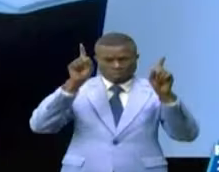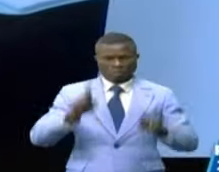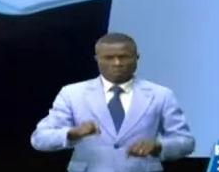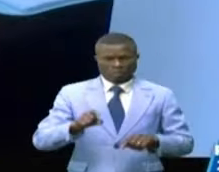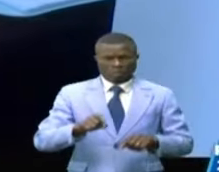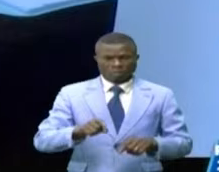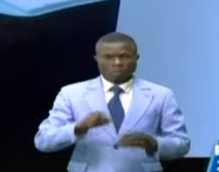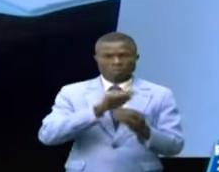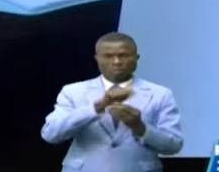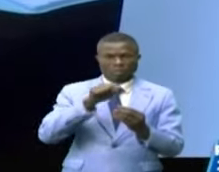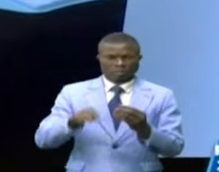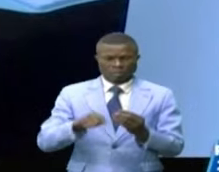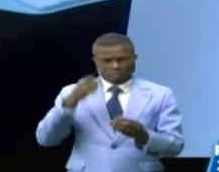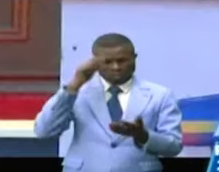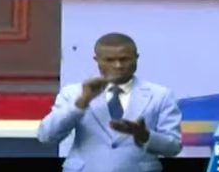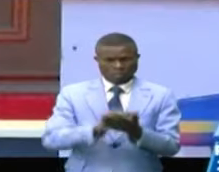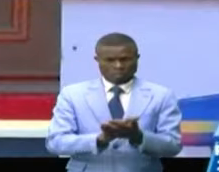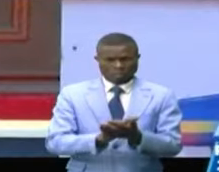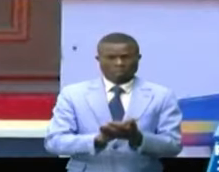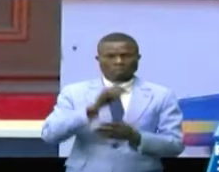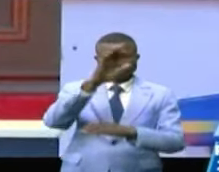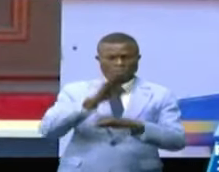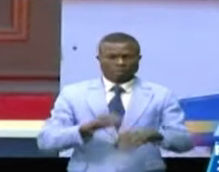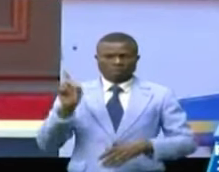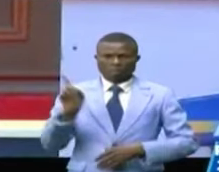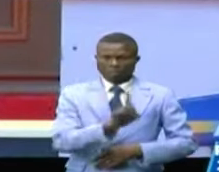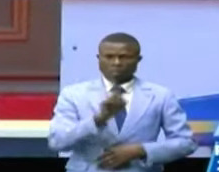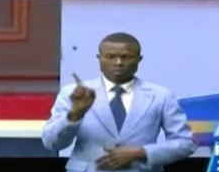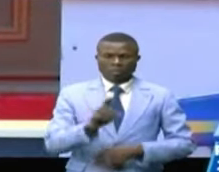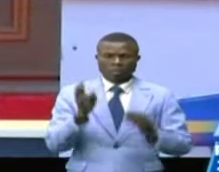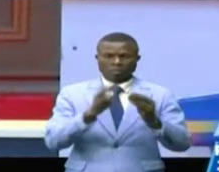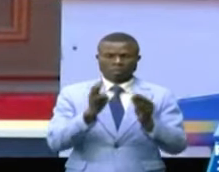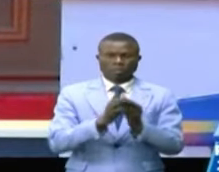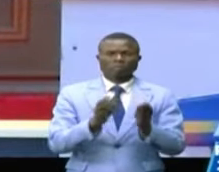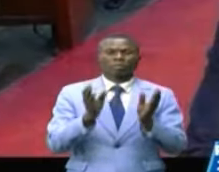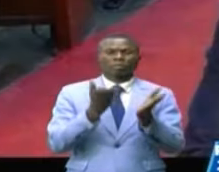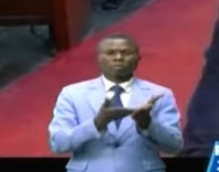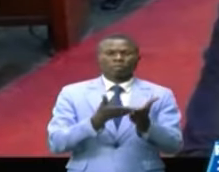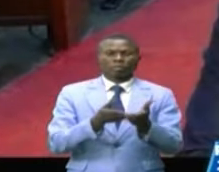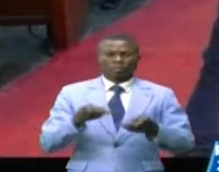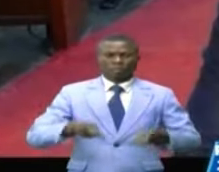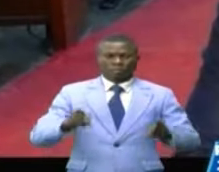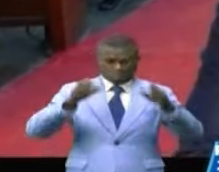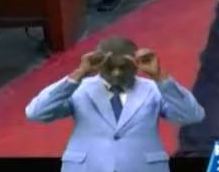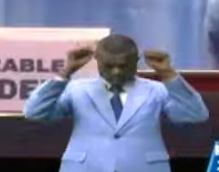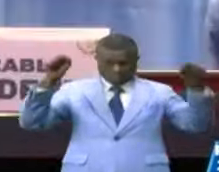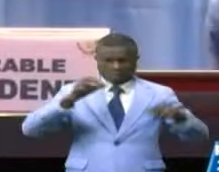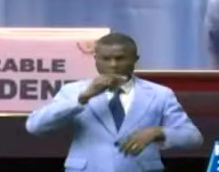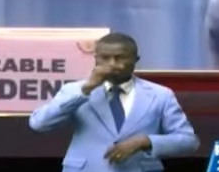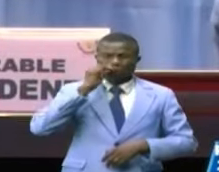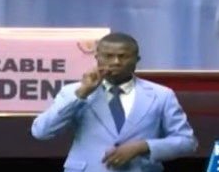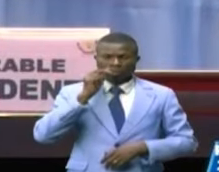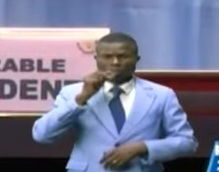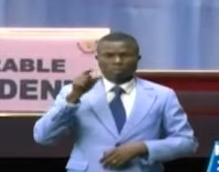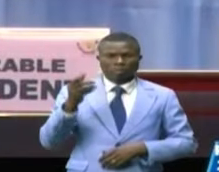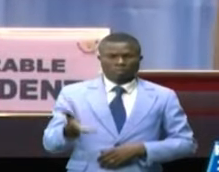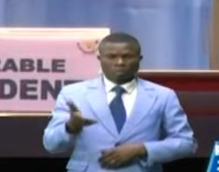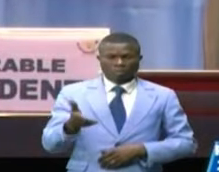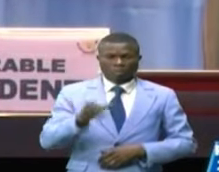des comptes. À l'issue de l'appel nominal, l'Assemblée plénière, sous la conduite du président Christophe Mboso